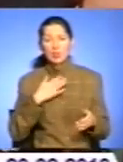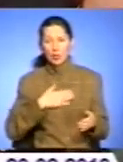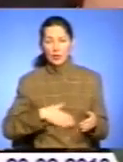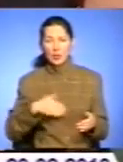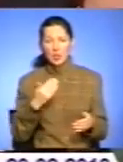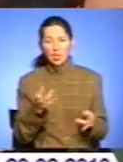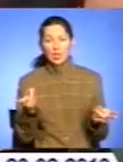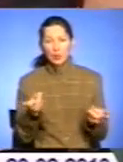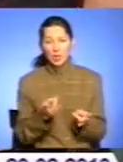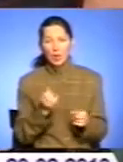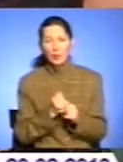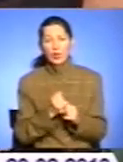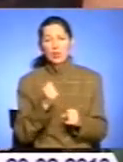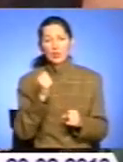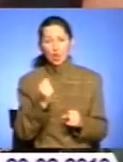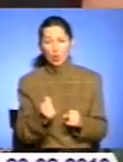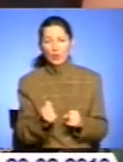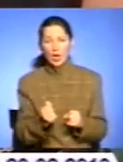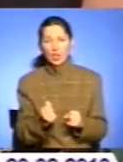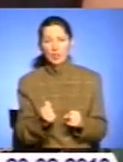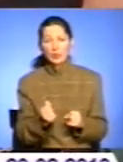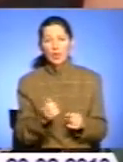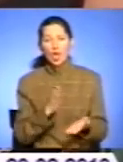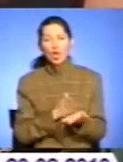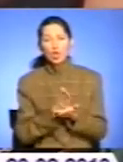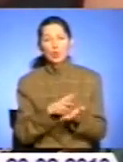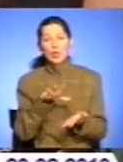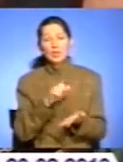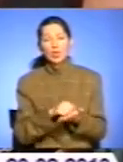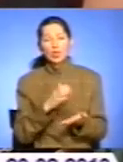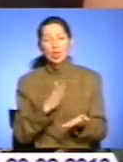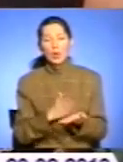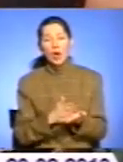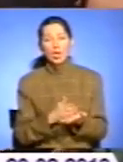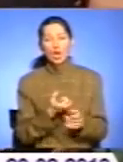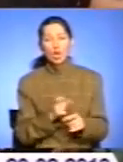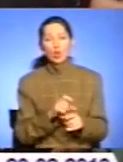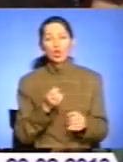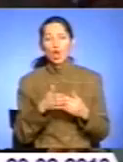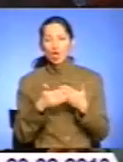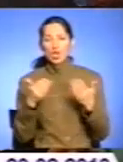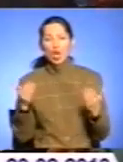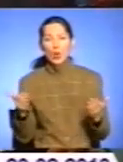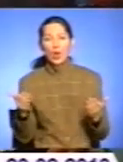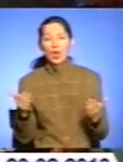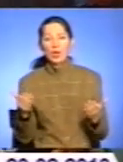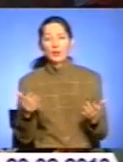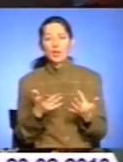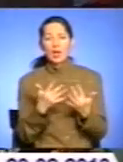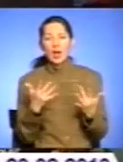їхні потреби в працевлаштуванні. Служба зайнятості має дуже широкий